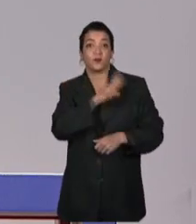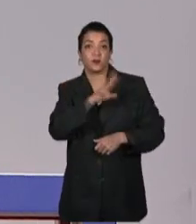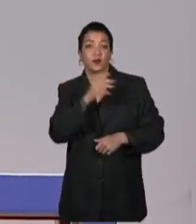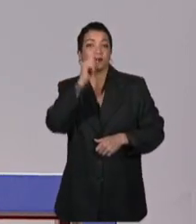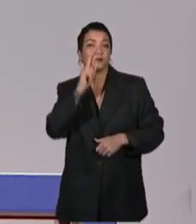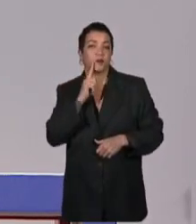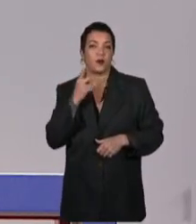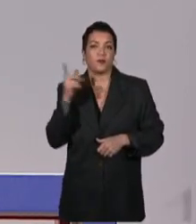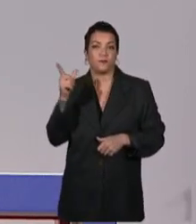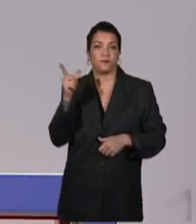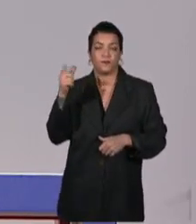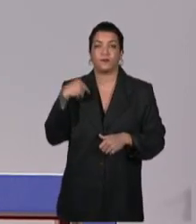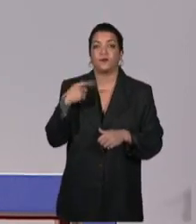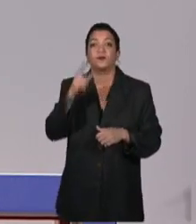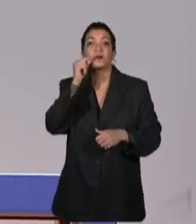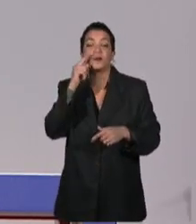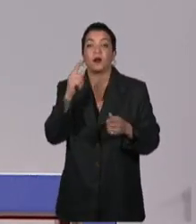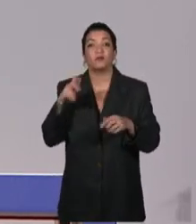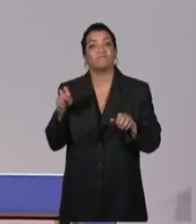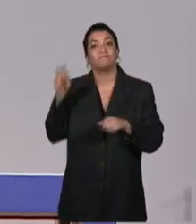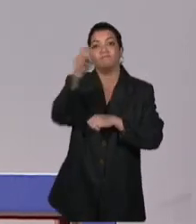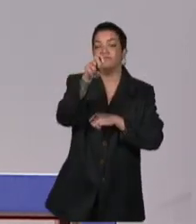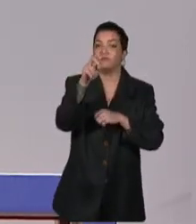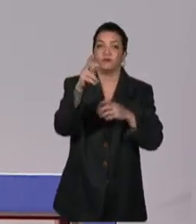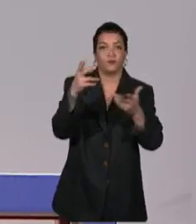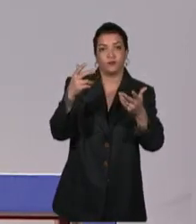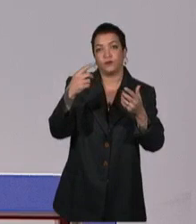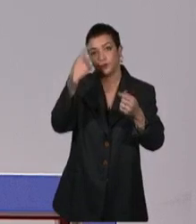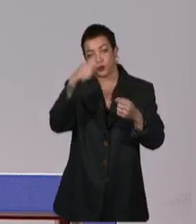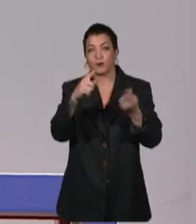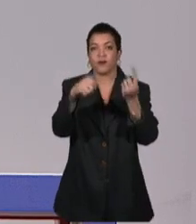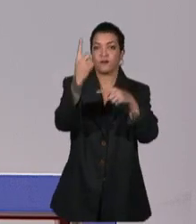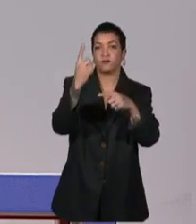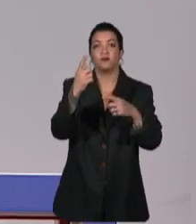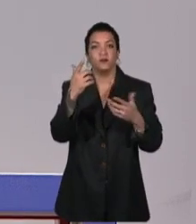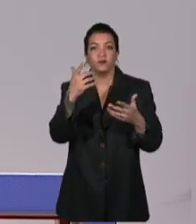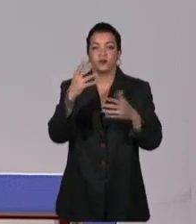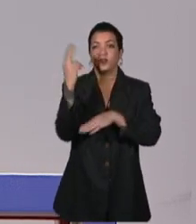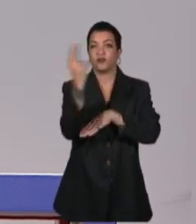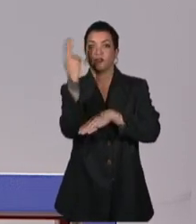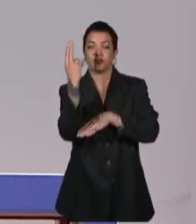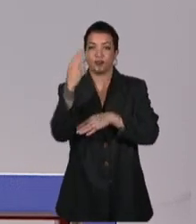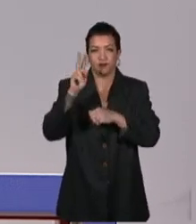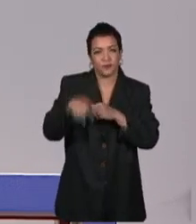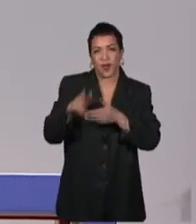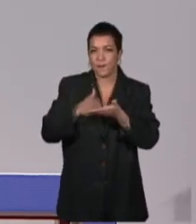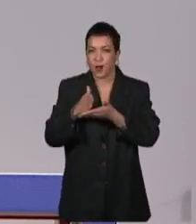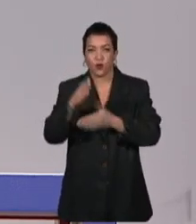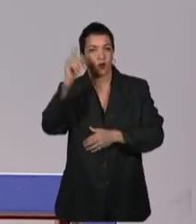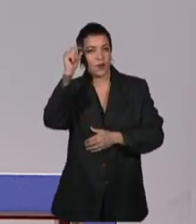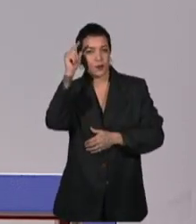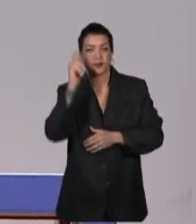devenir professeur d'université. Un vrai parcours républicain. Il m'a